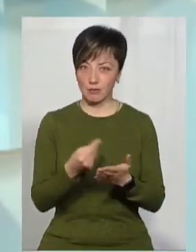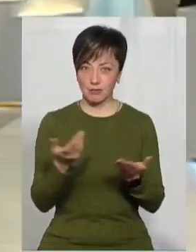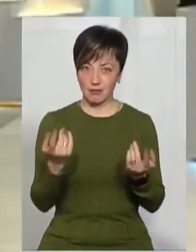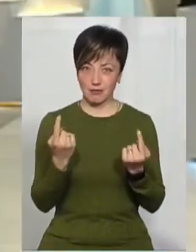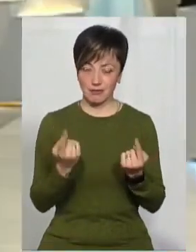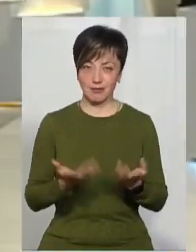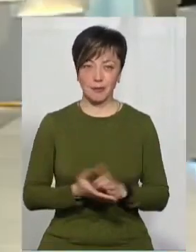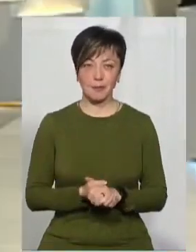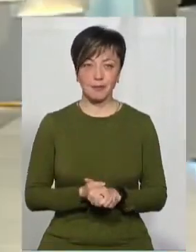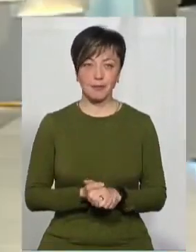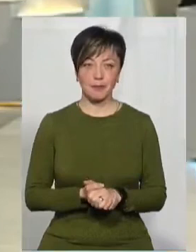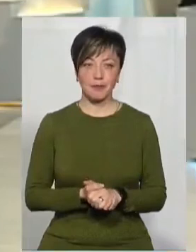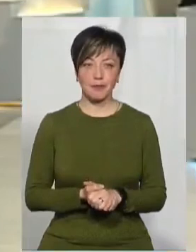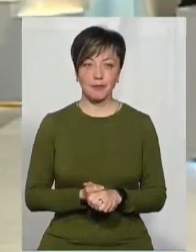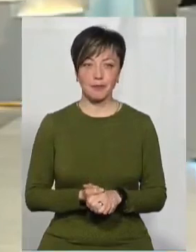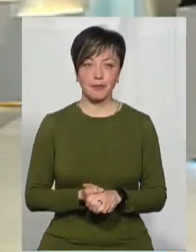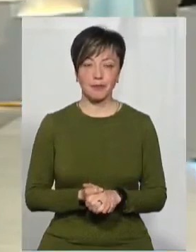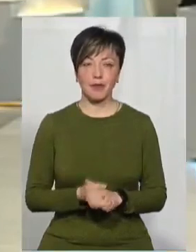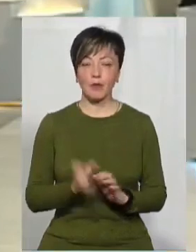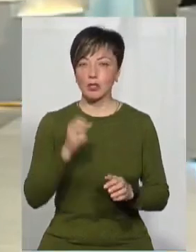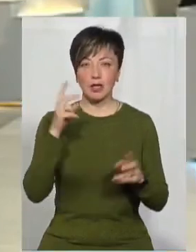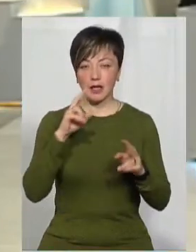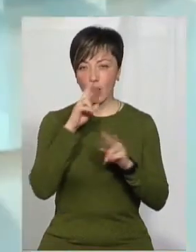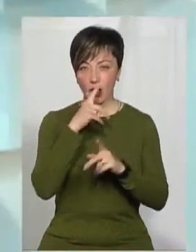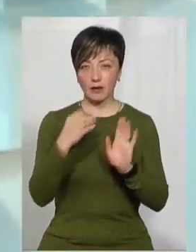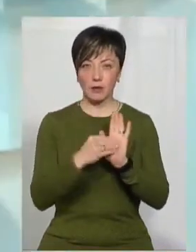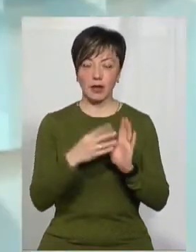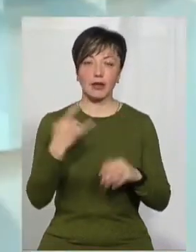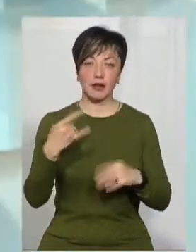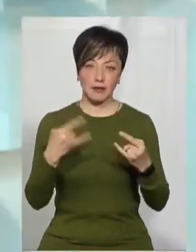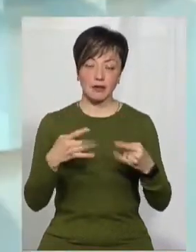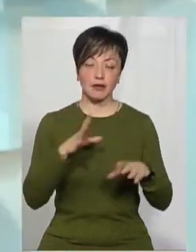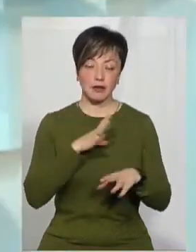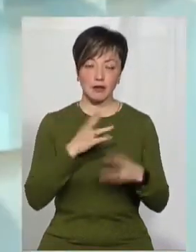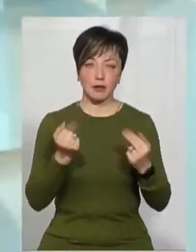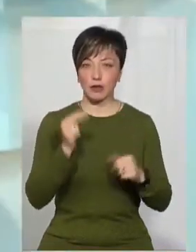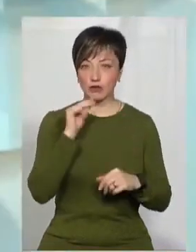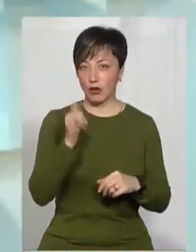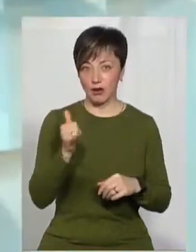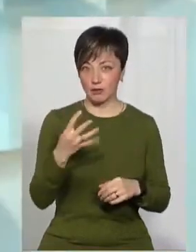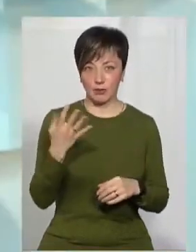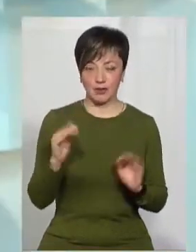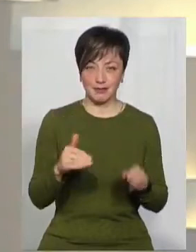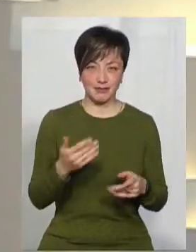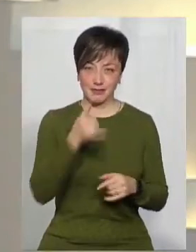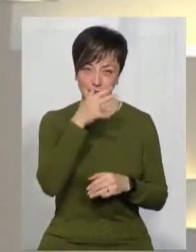я погоджуюсь. Якщо так, ну, можливо, десь некоректно там була відображена інформація. По телевізорам, да, телевізори були. Чайники 45 тисяч.